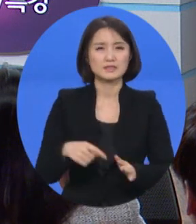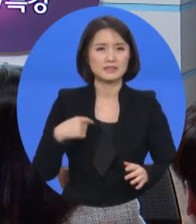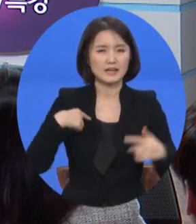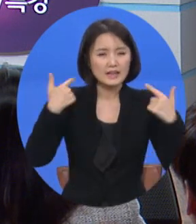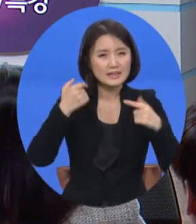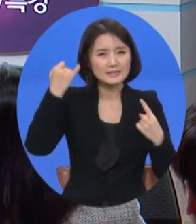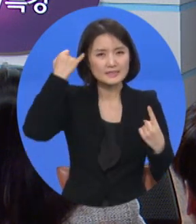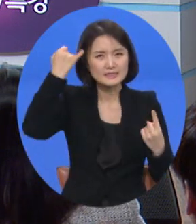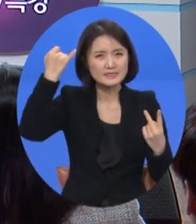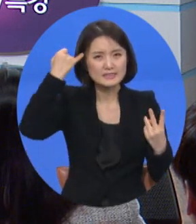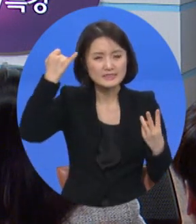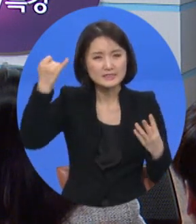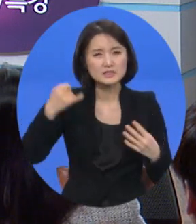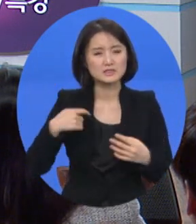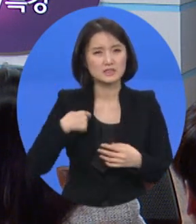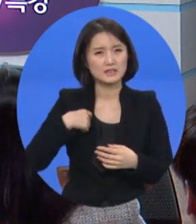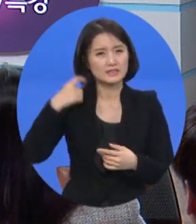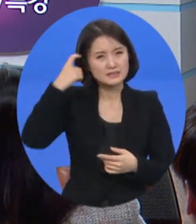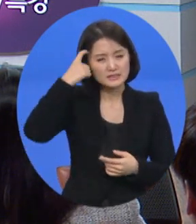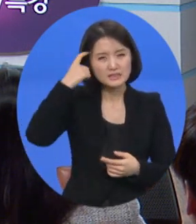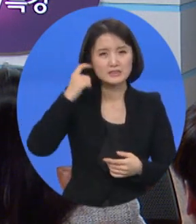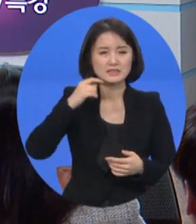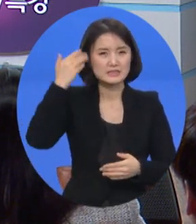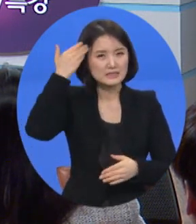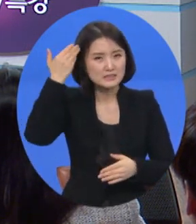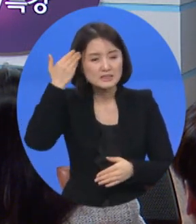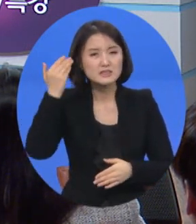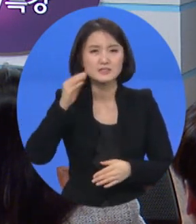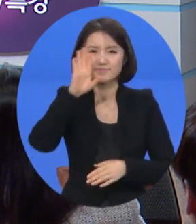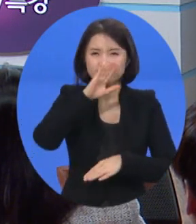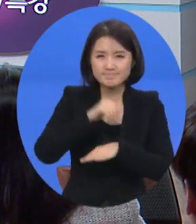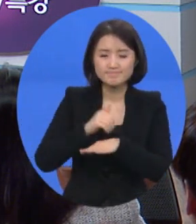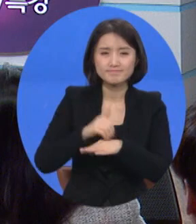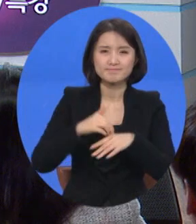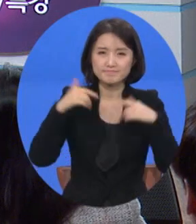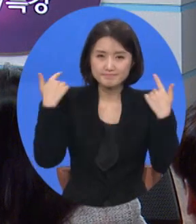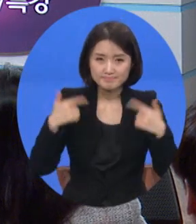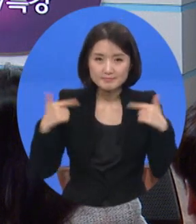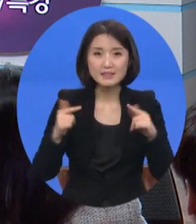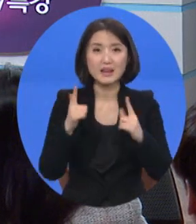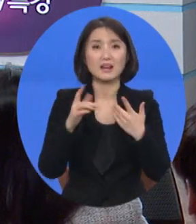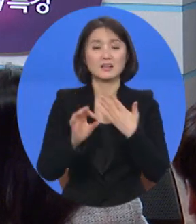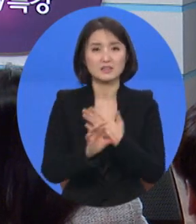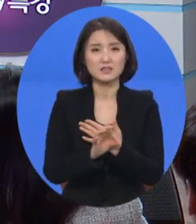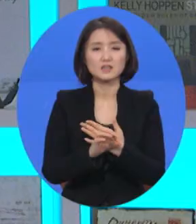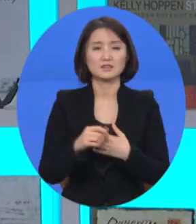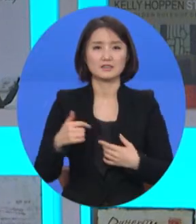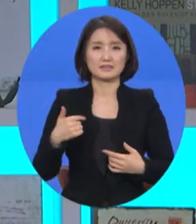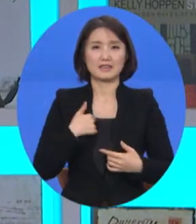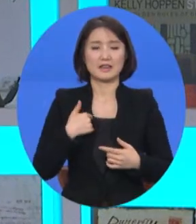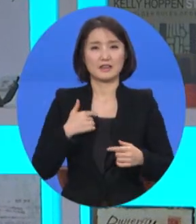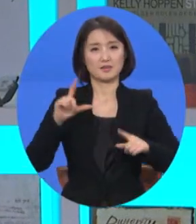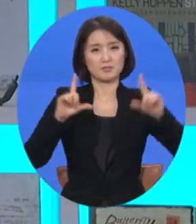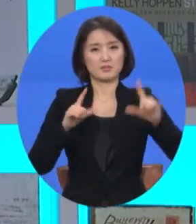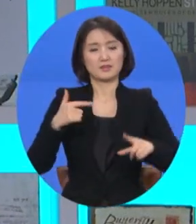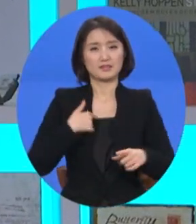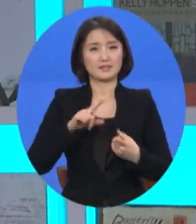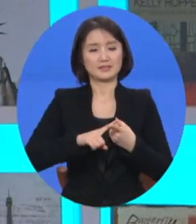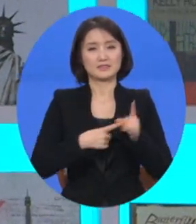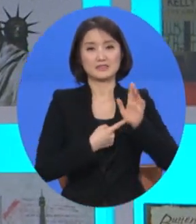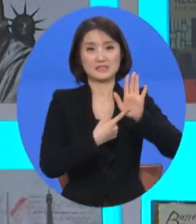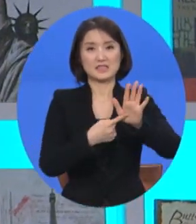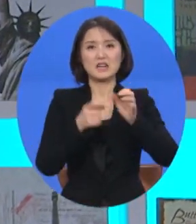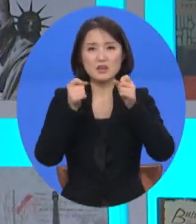이렇게 가꾸지 않으면 그 무늬가 선명하게 드러나 있는 기회를 놓치게 된다 매일매일 개 하라 이것이